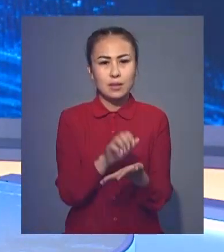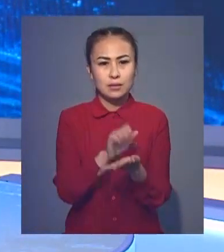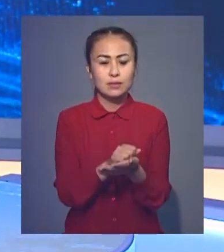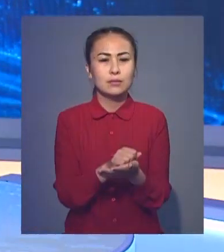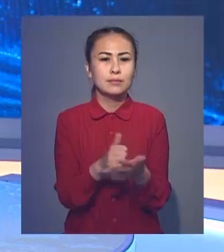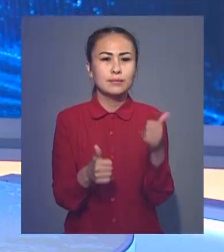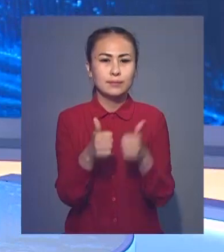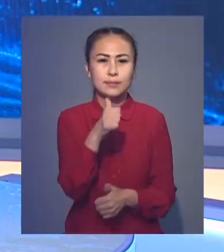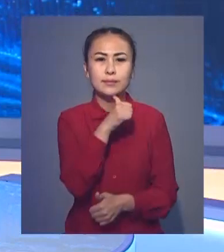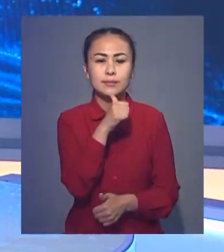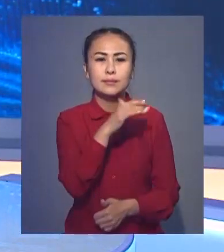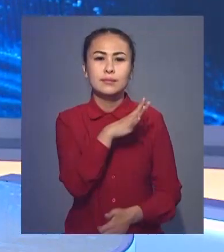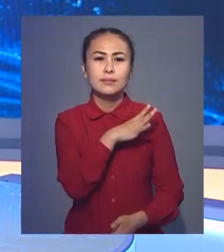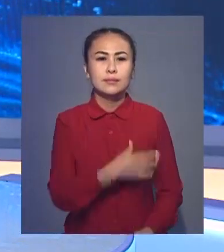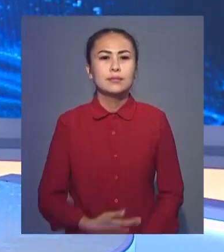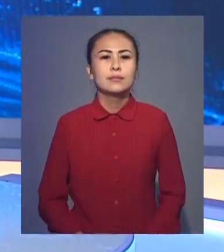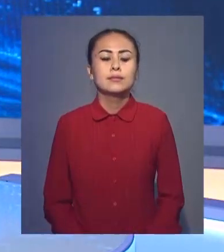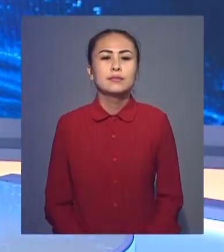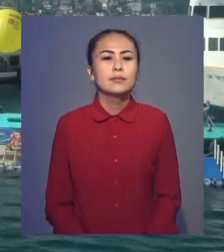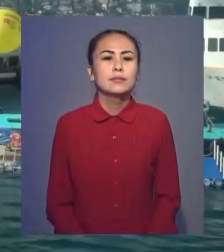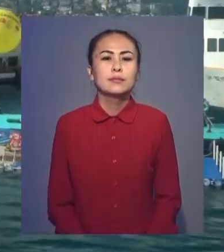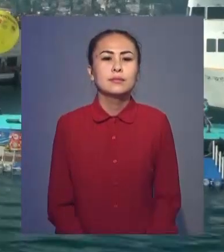категориясы бойынша бақ сынады.